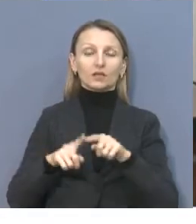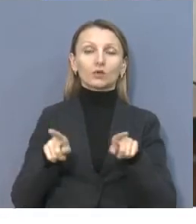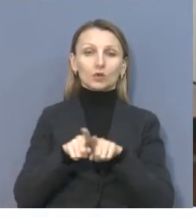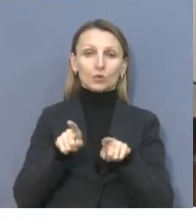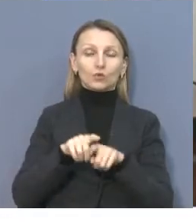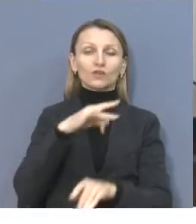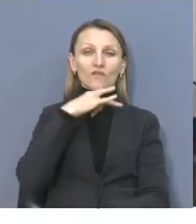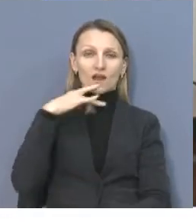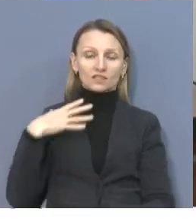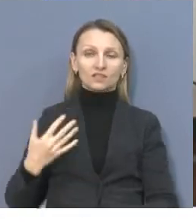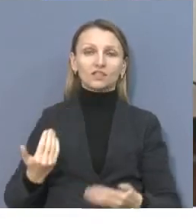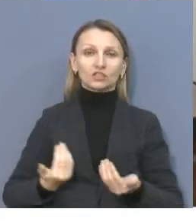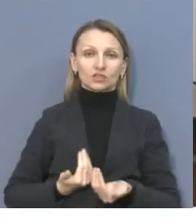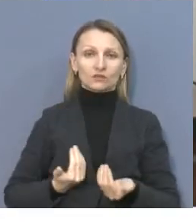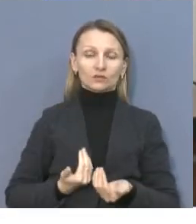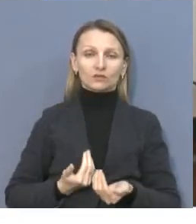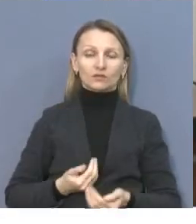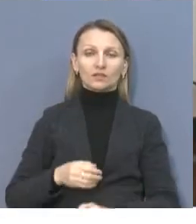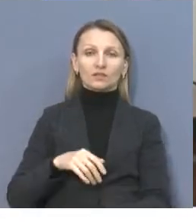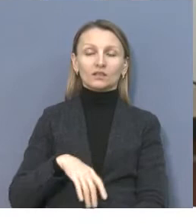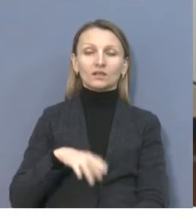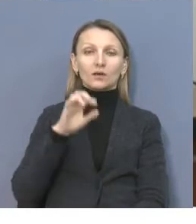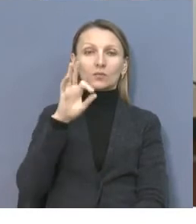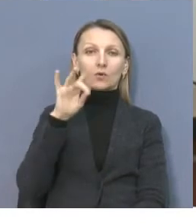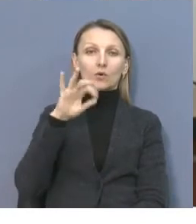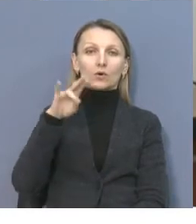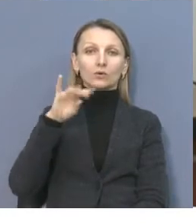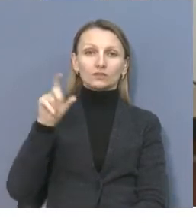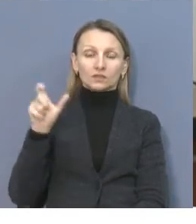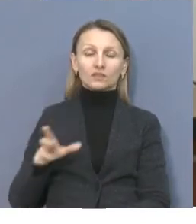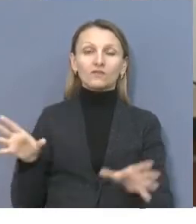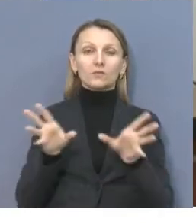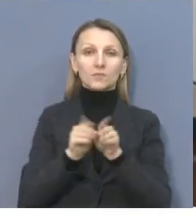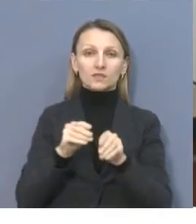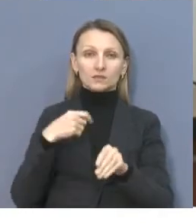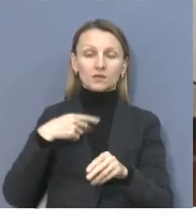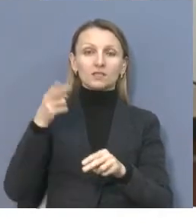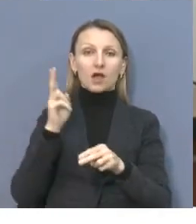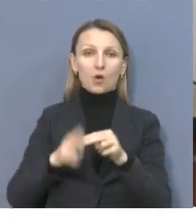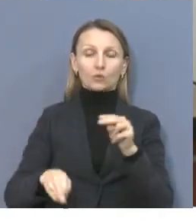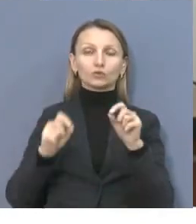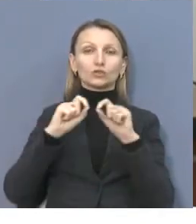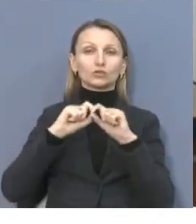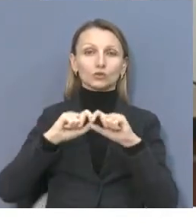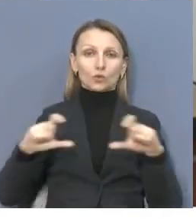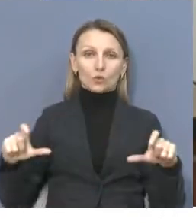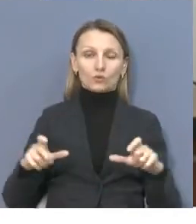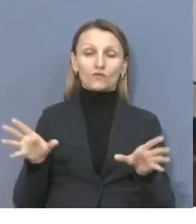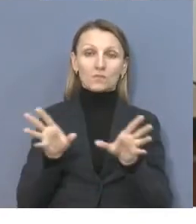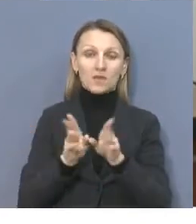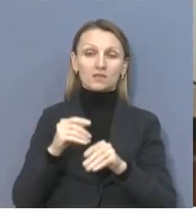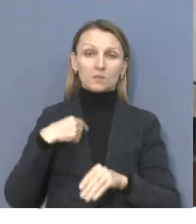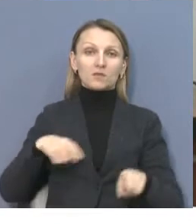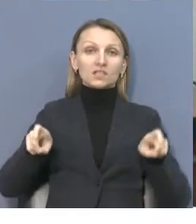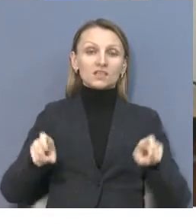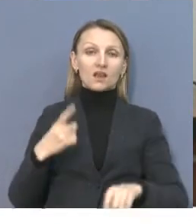находятся иван иванович бороде мы с ним закончили школу 10 лет в за одной партой находились потом